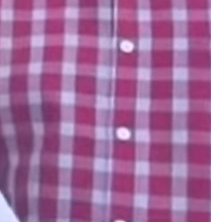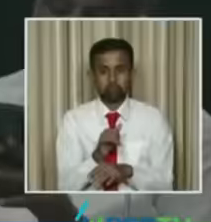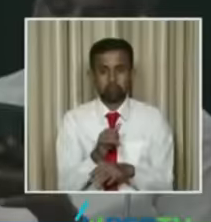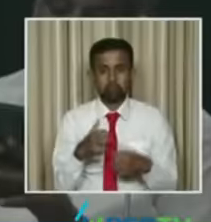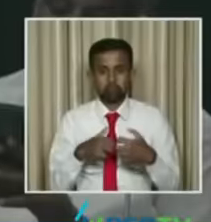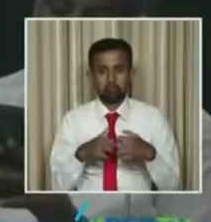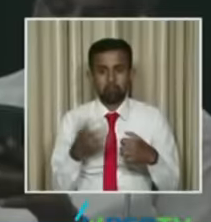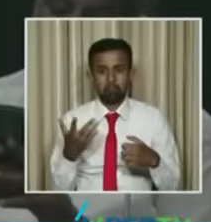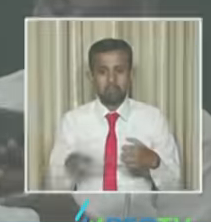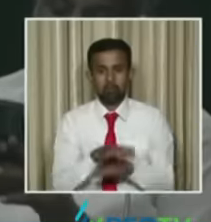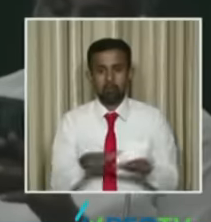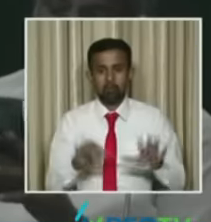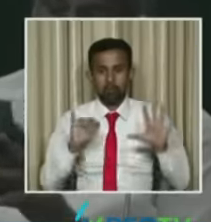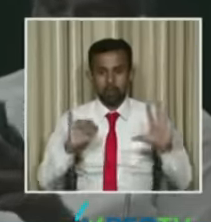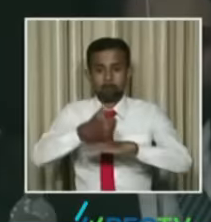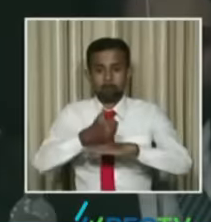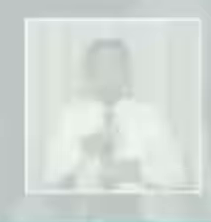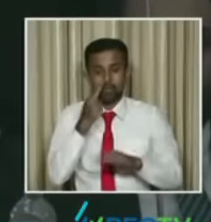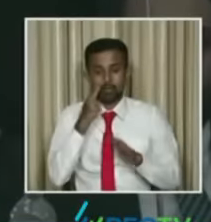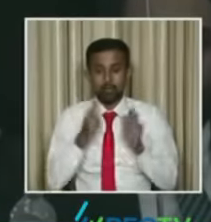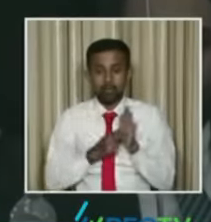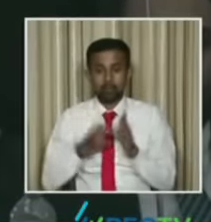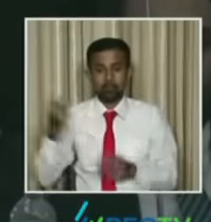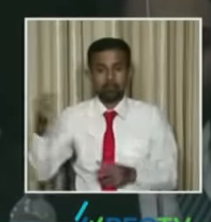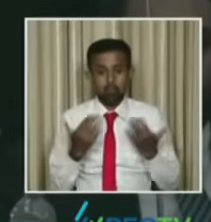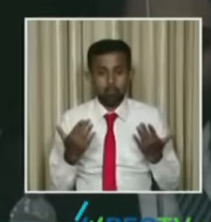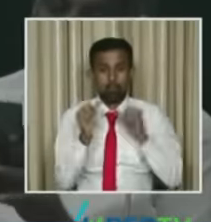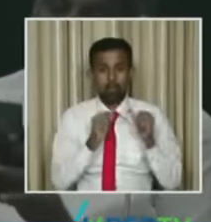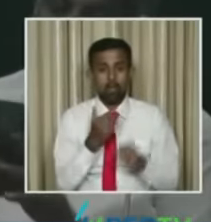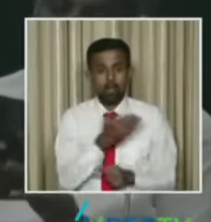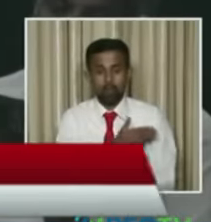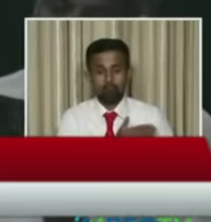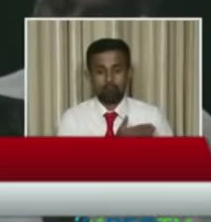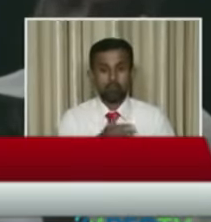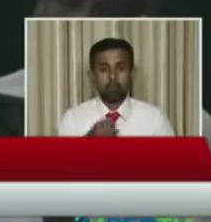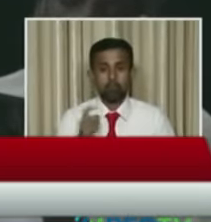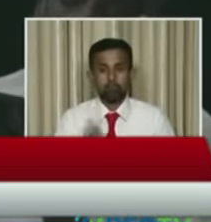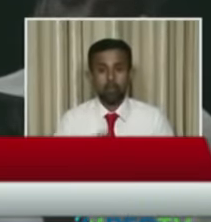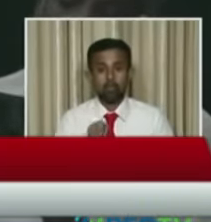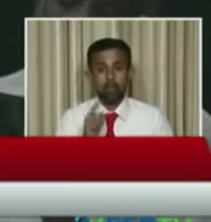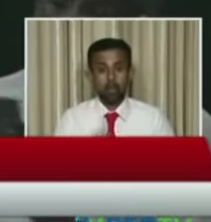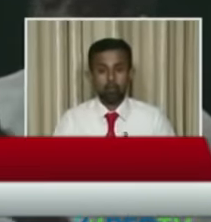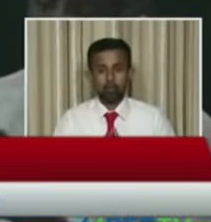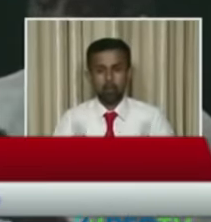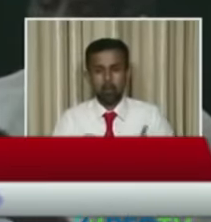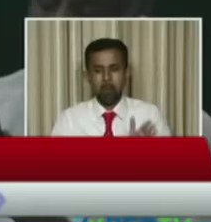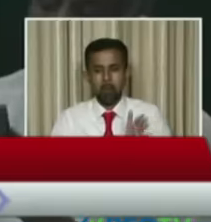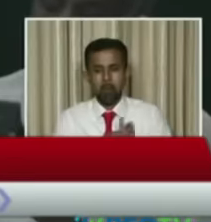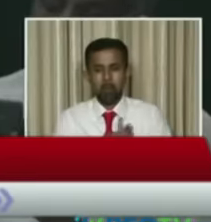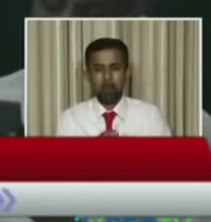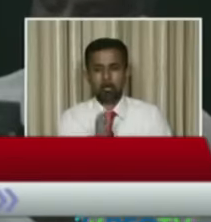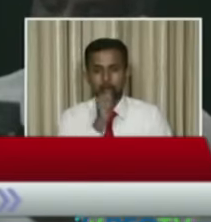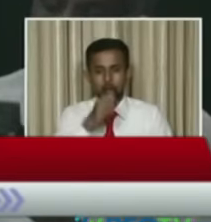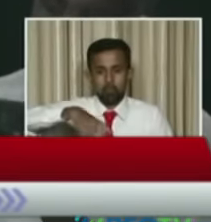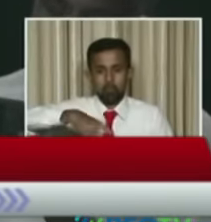කියලා දන්නේ නැහැ. මේ අතර මේ සම්බන්ධයෙන් අද පාර්ලිමේන්තුවේදීත් අදහස් පළ වුණා. සිදුවීමට හේතුව වසර 10කට වඩා පැරණි පානීය ජල